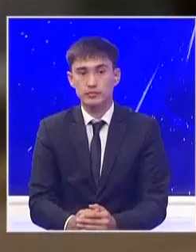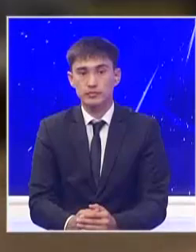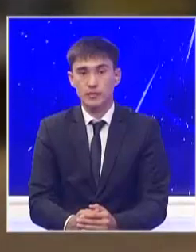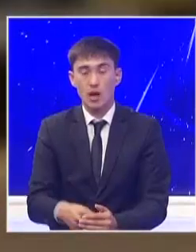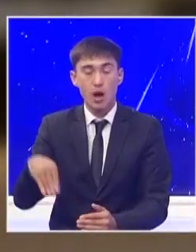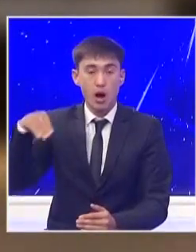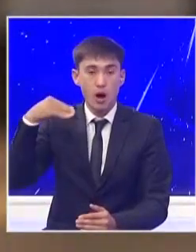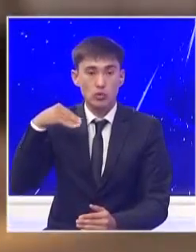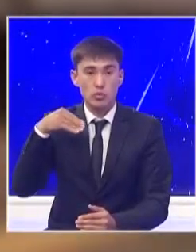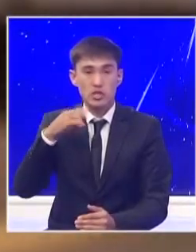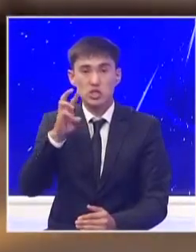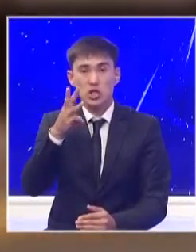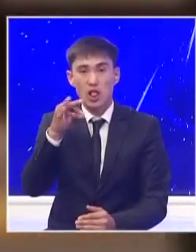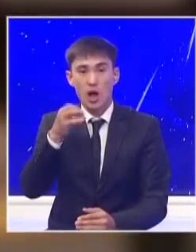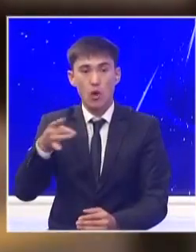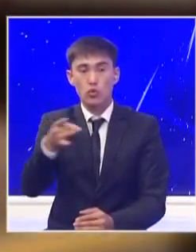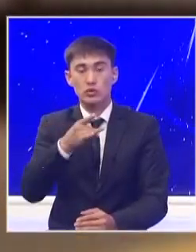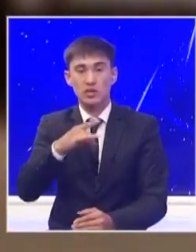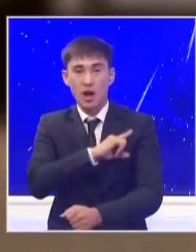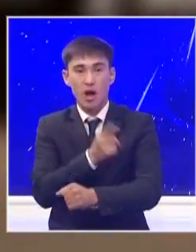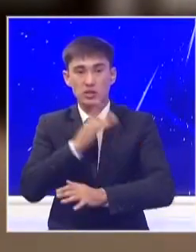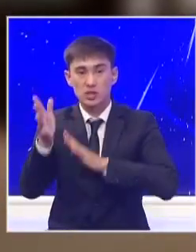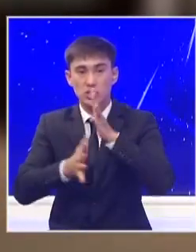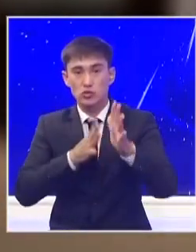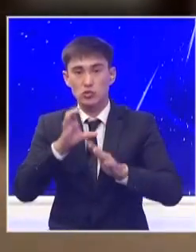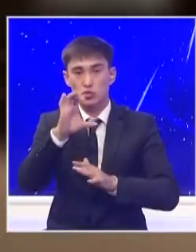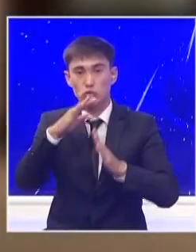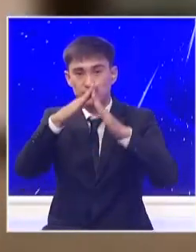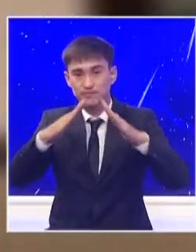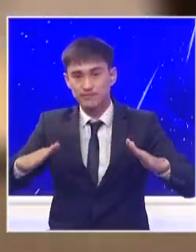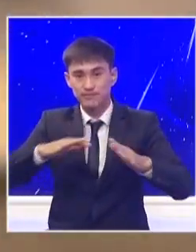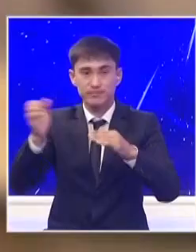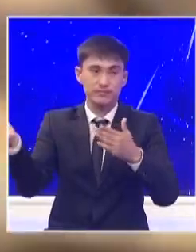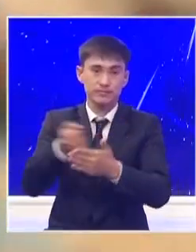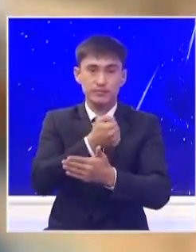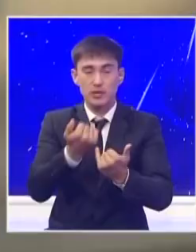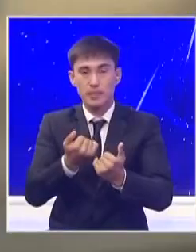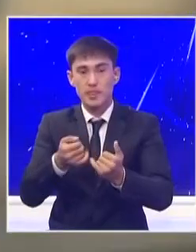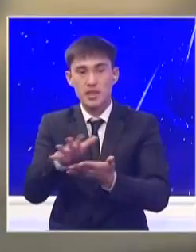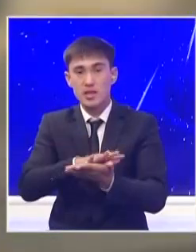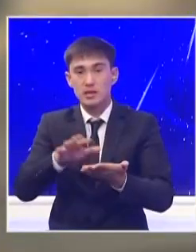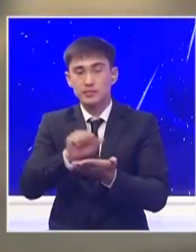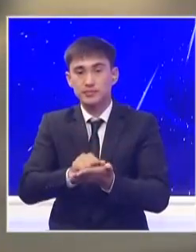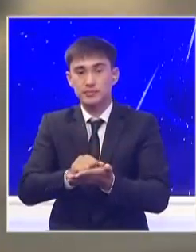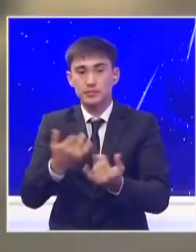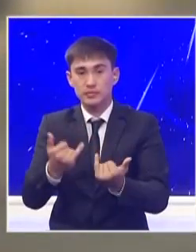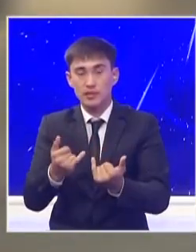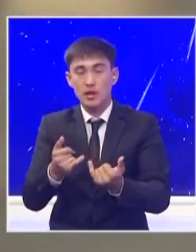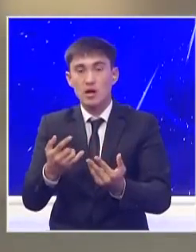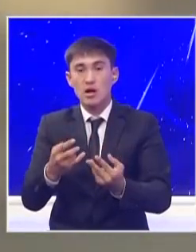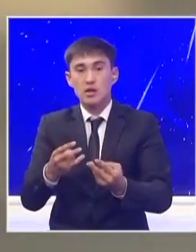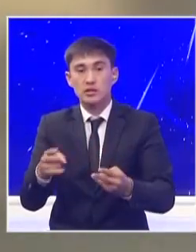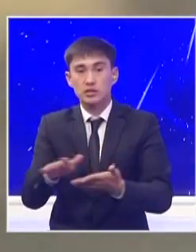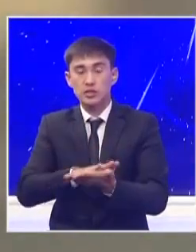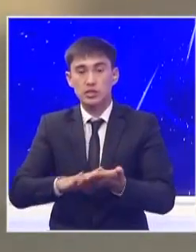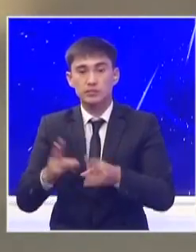Ақтөбенің Шалқар аймағында қатты жел соғып, бірнеше әлеуметтік нысан мен үйдің шатыры ұшып кетті. Абырой болғанда ешкім зардап шекпеген. Табиғаттың тосын мінезінен